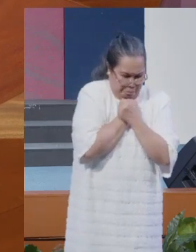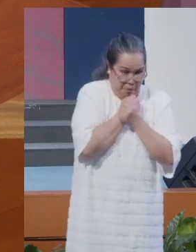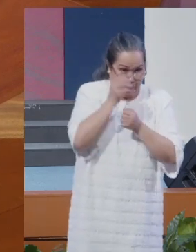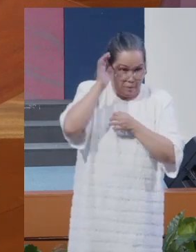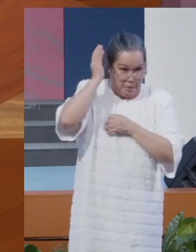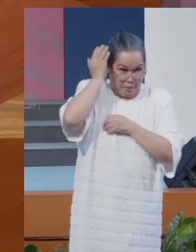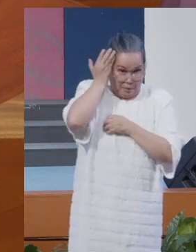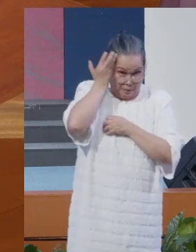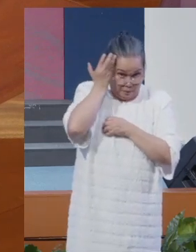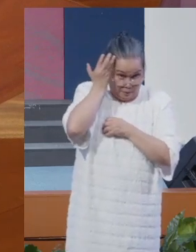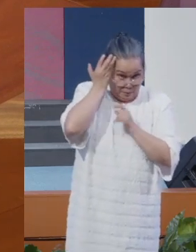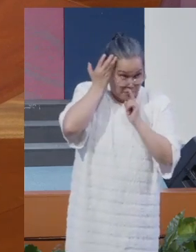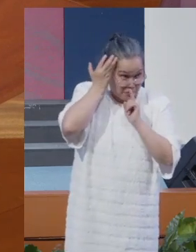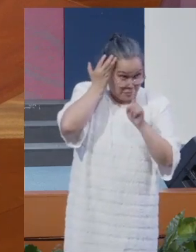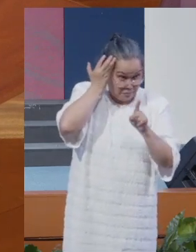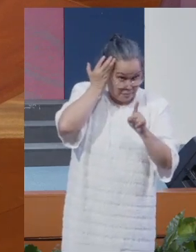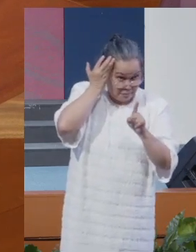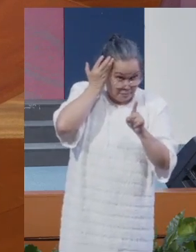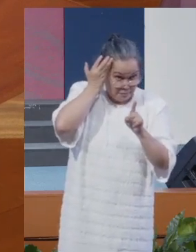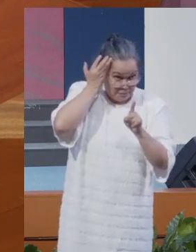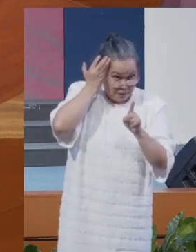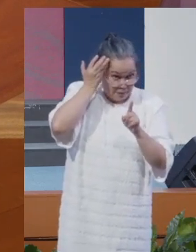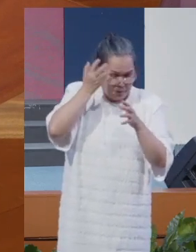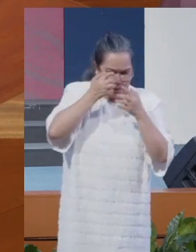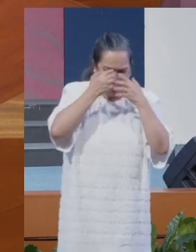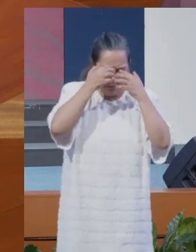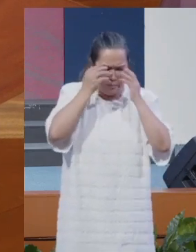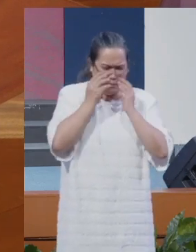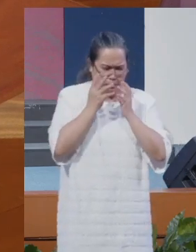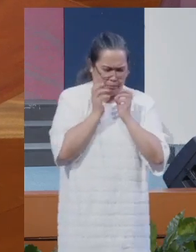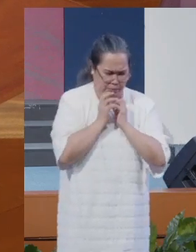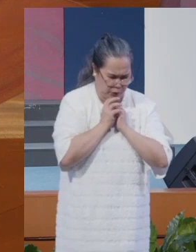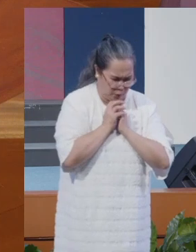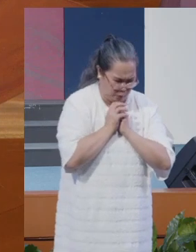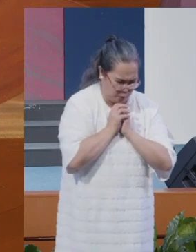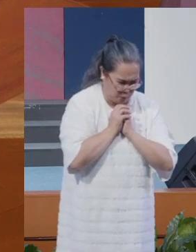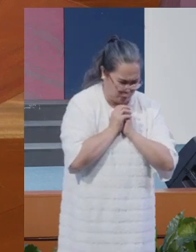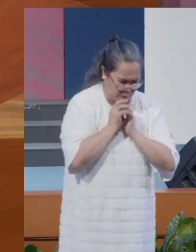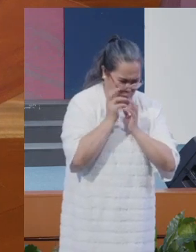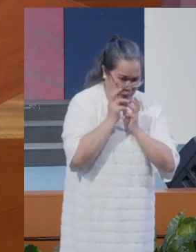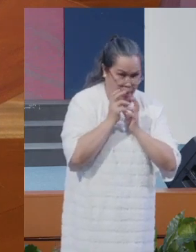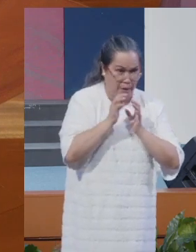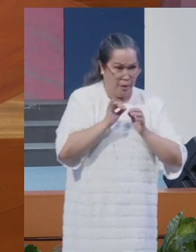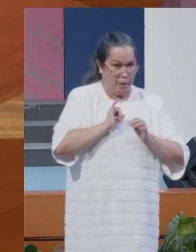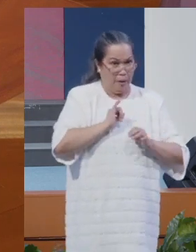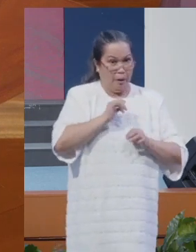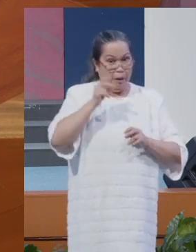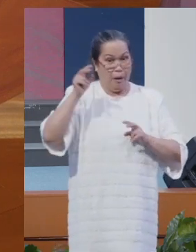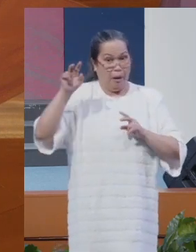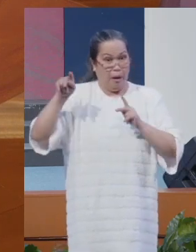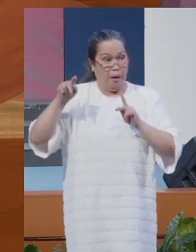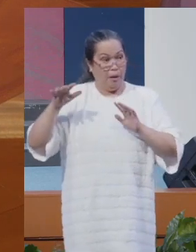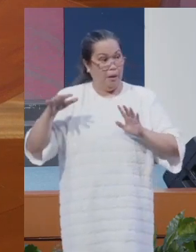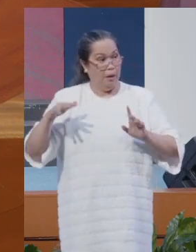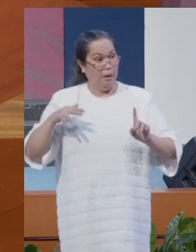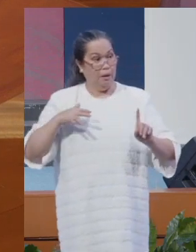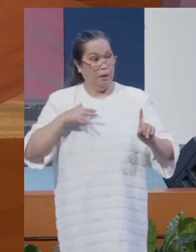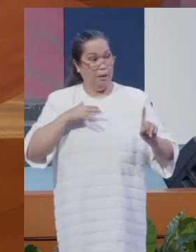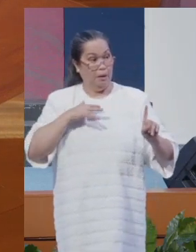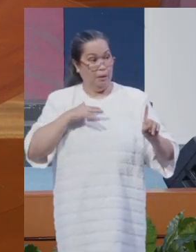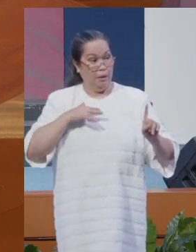hypocrites. For they disfigure their faces, that their fasting may be seen by